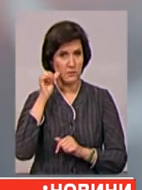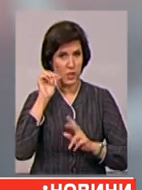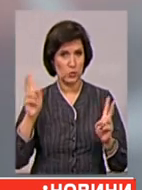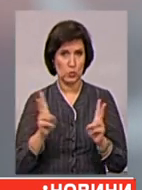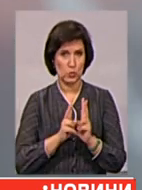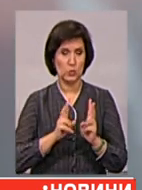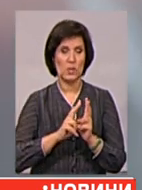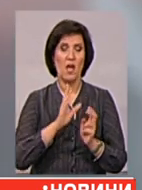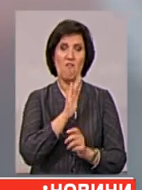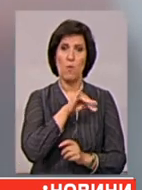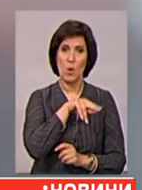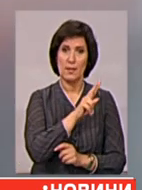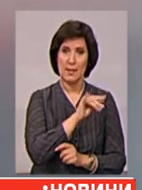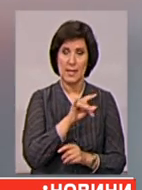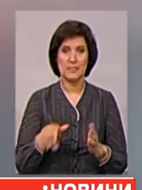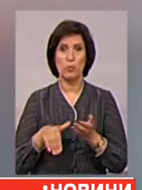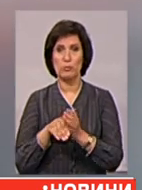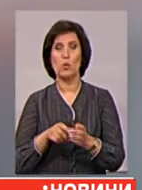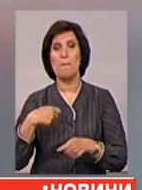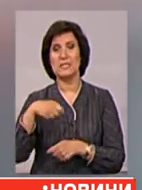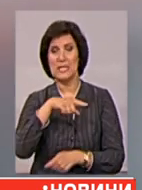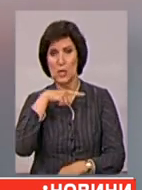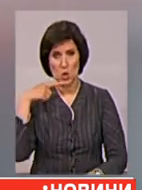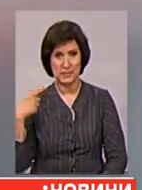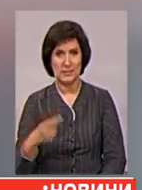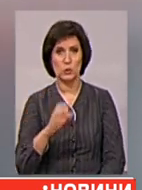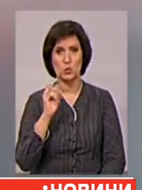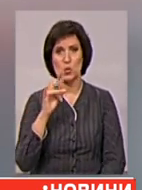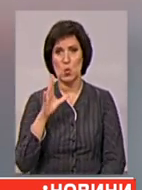вчорашню зустріч Курта Волкера із помічником президента Росії Владиславом Сурковим.